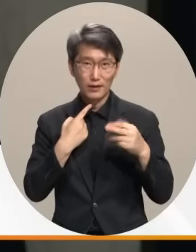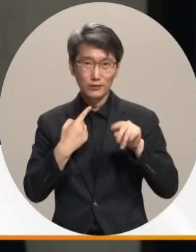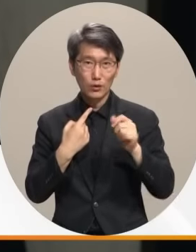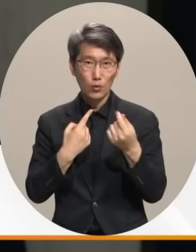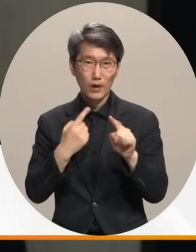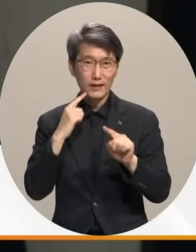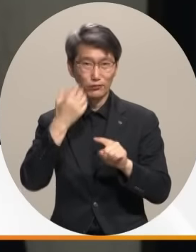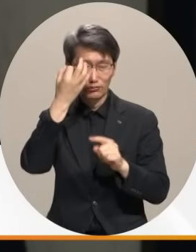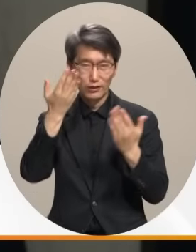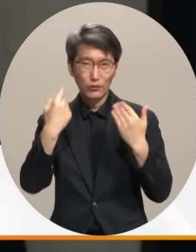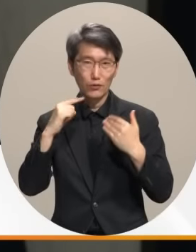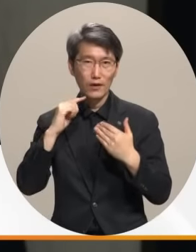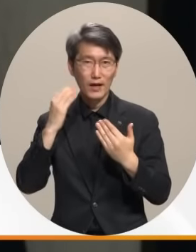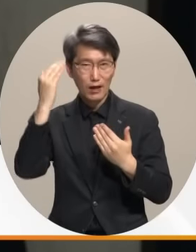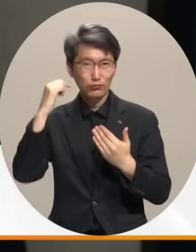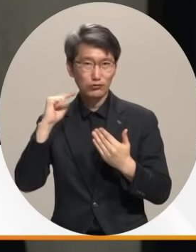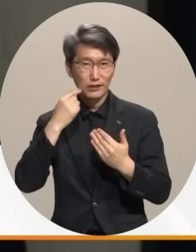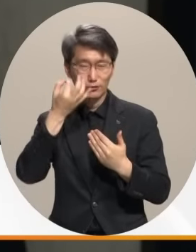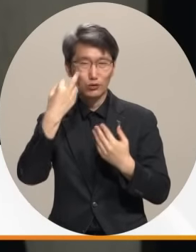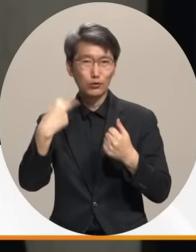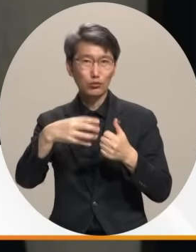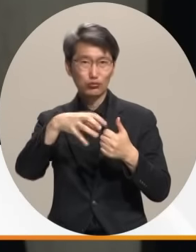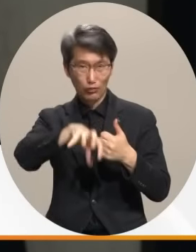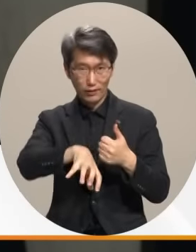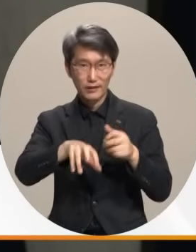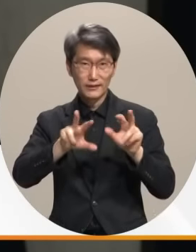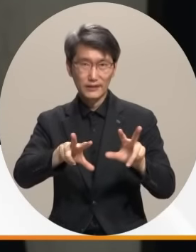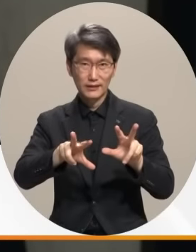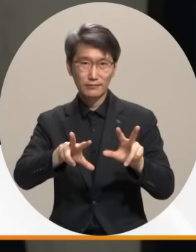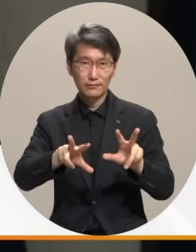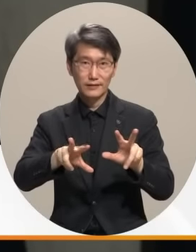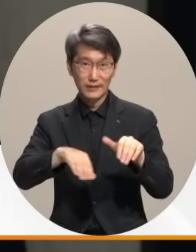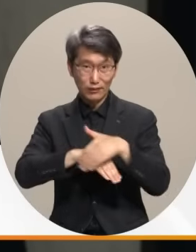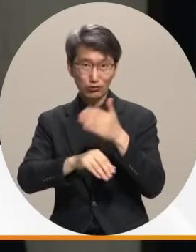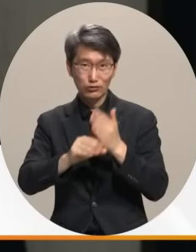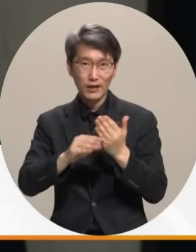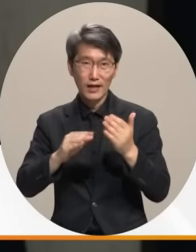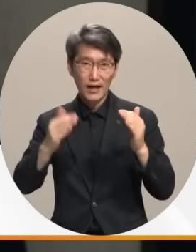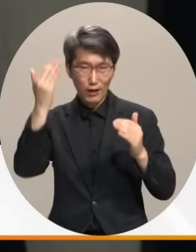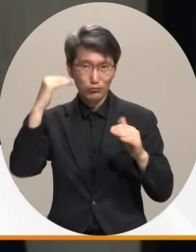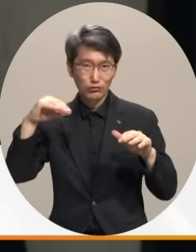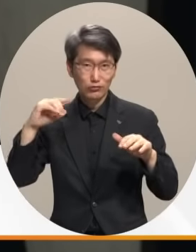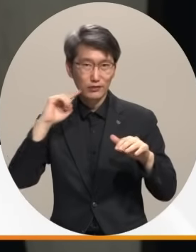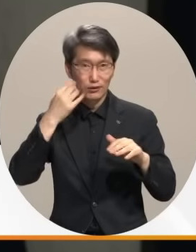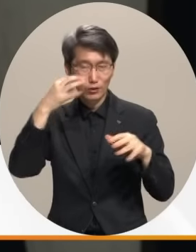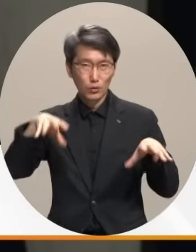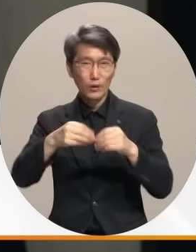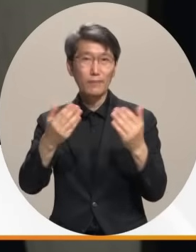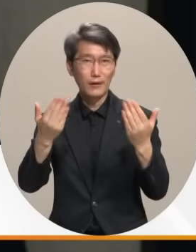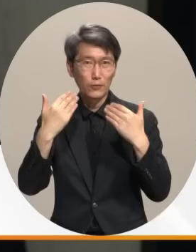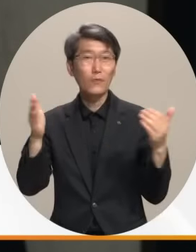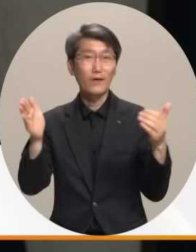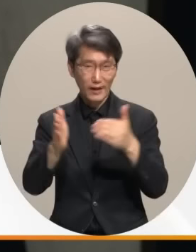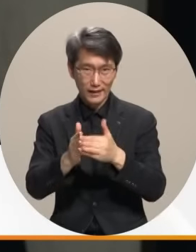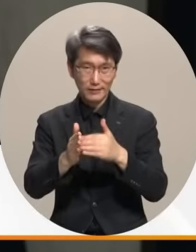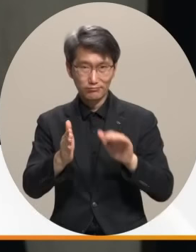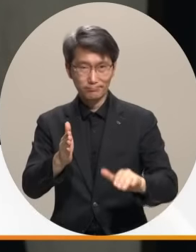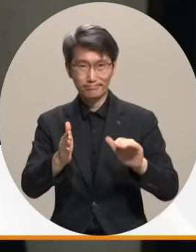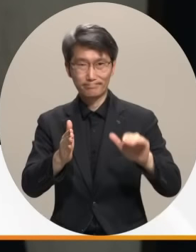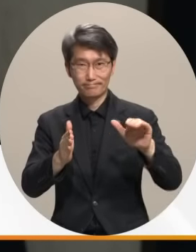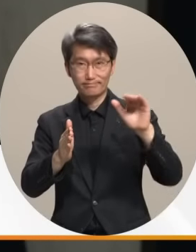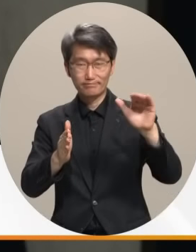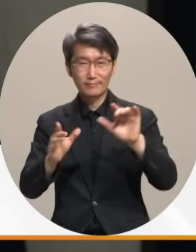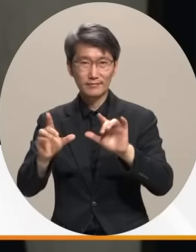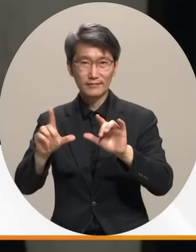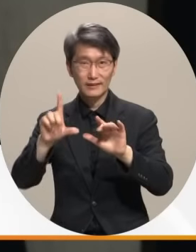예술학교와 그리고 한국예술 영재교육원 그리고 현재 학교인 한국예술종합학교 학교까지 이렇게 보낸